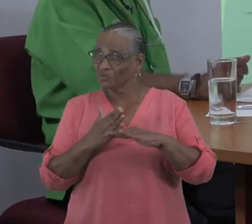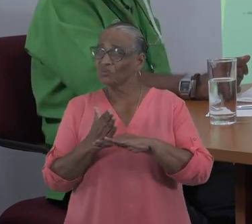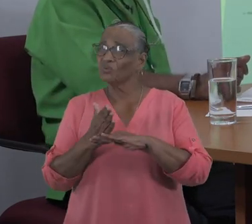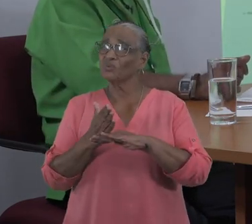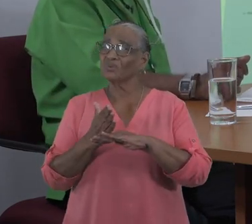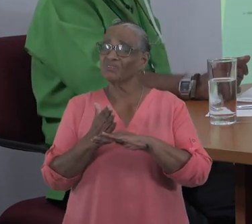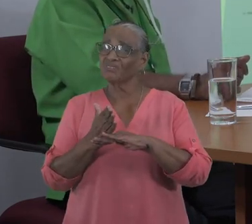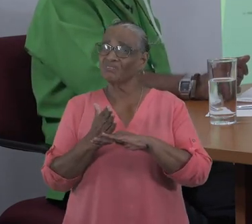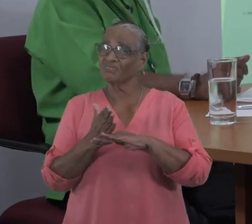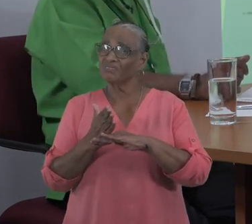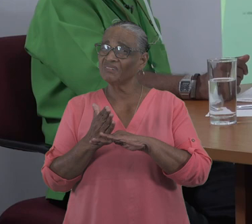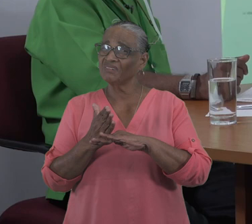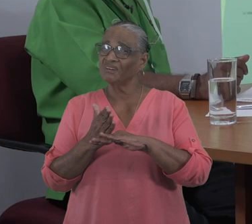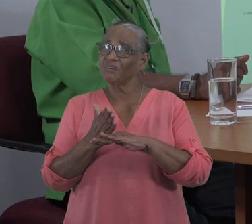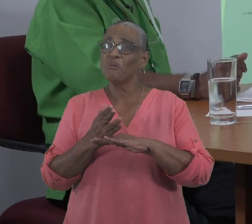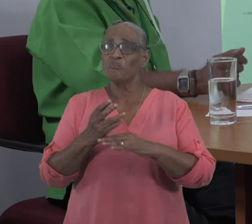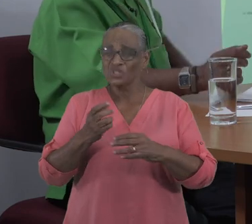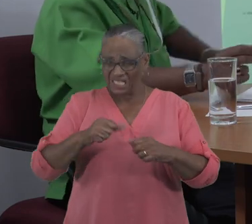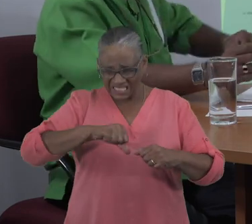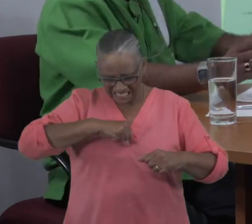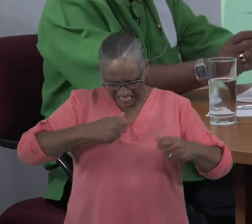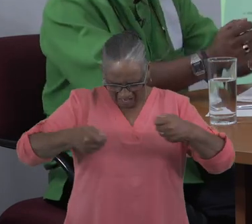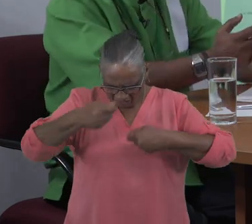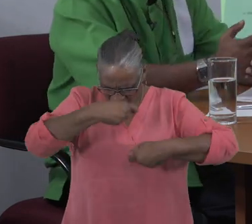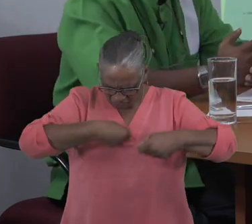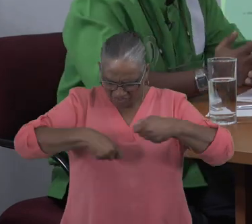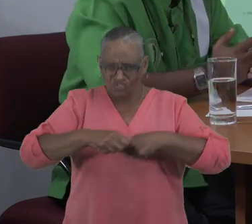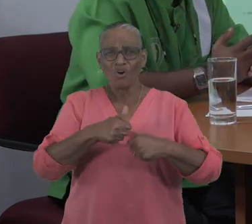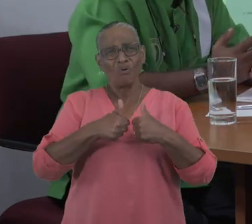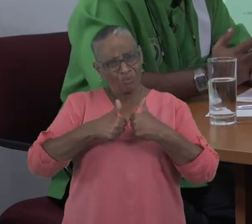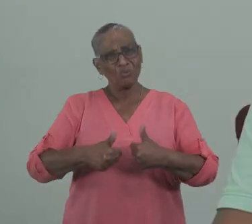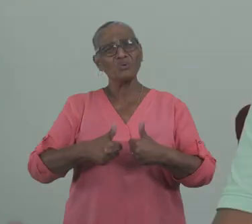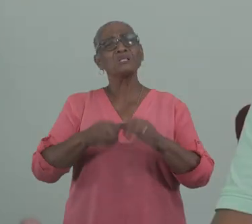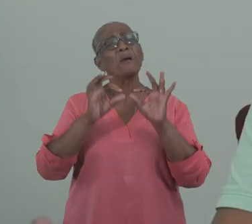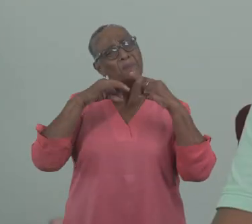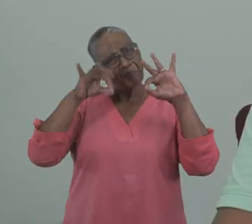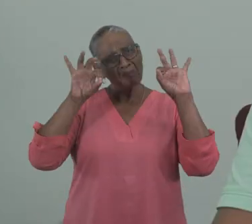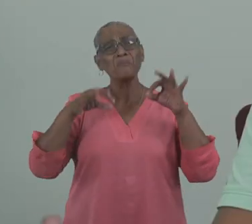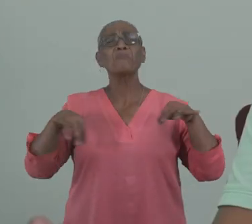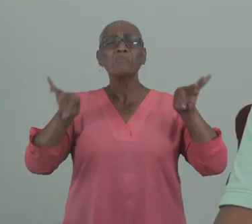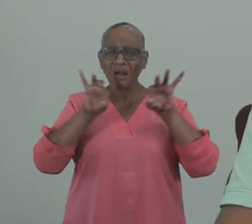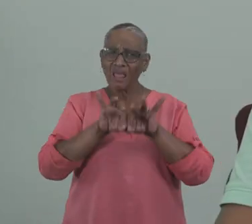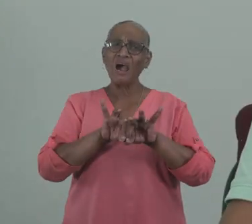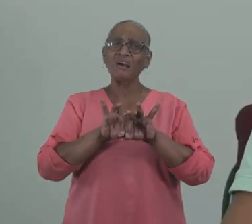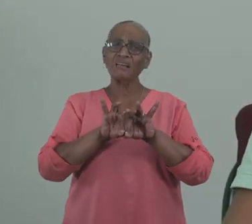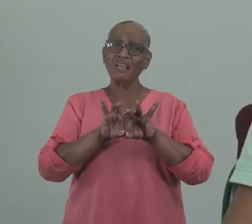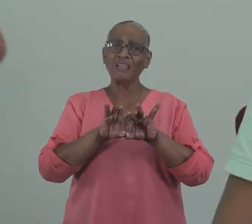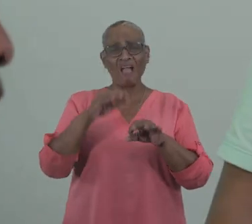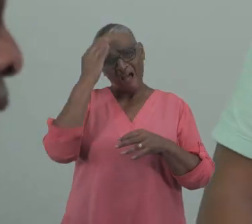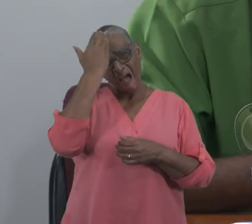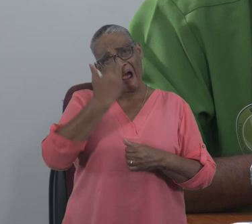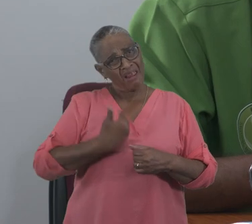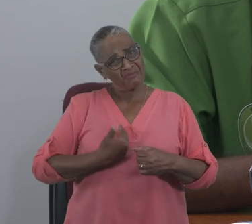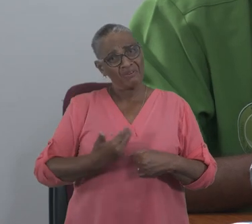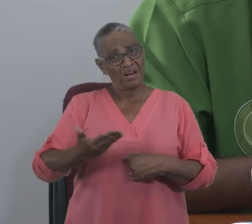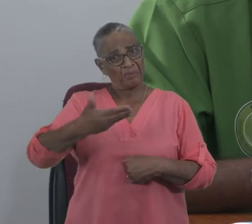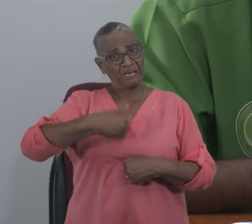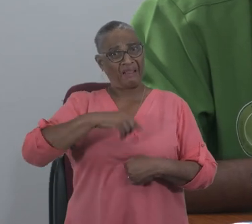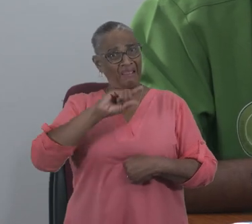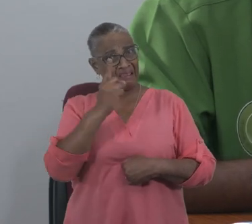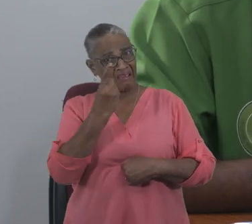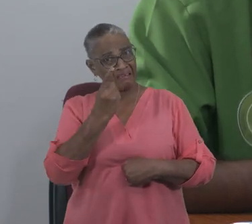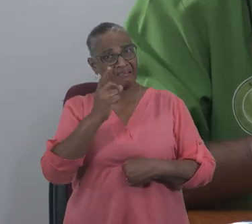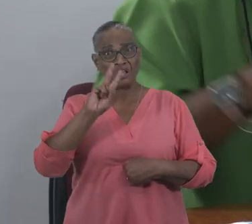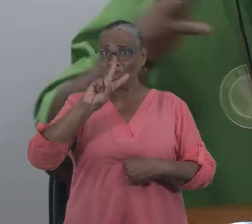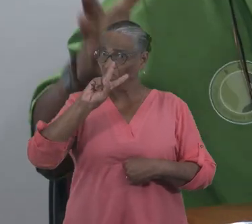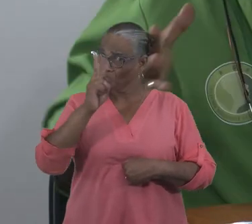risico door goed je onderhoud te plegen in je lichaam, om het zo te zeggen. Dus je jere, tekies van beroerte, waar is ik bij dat normaal